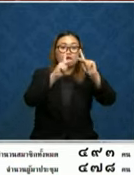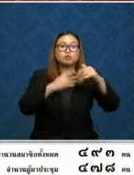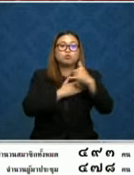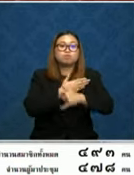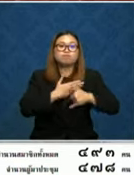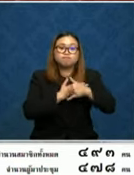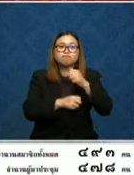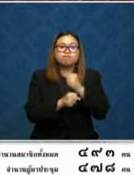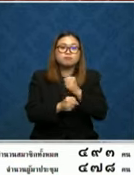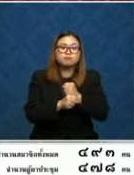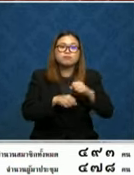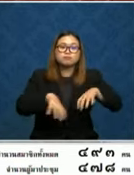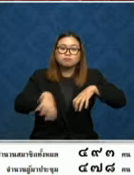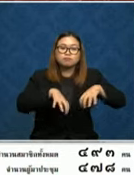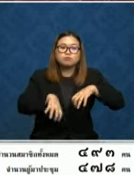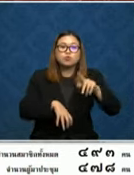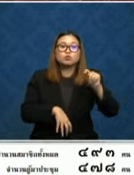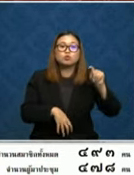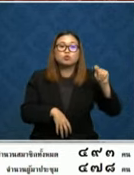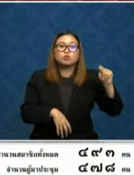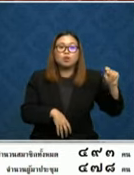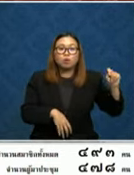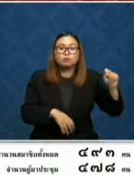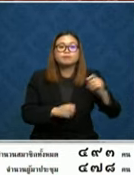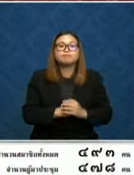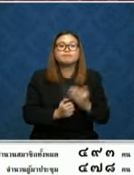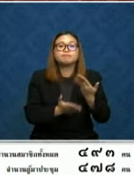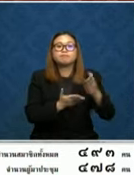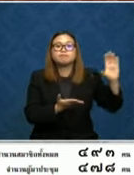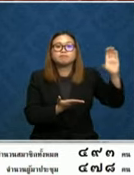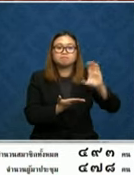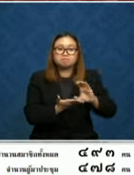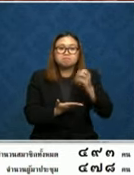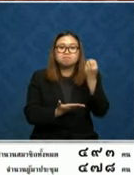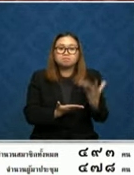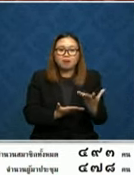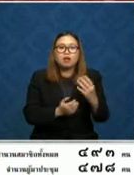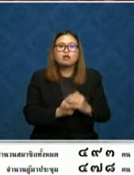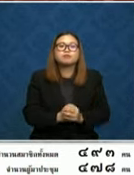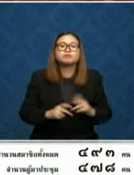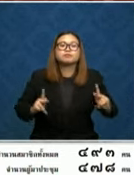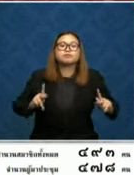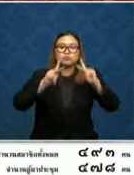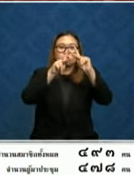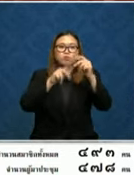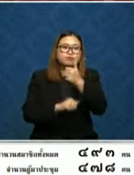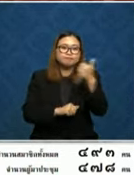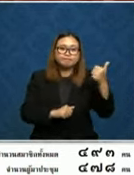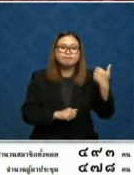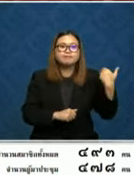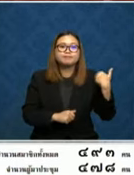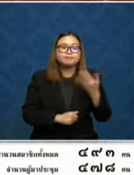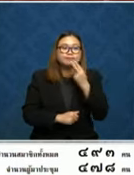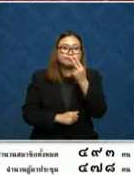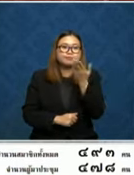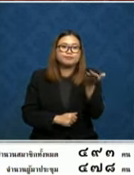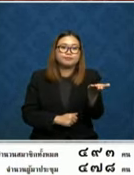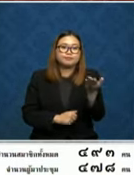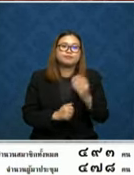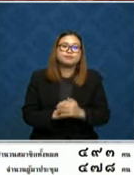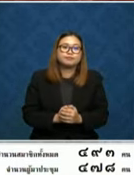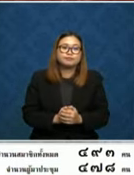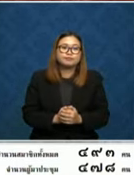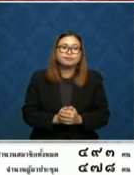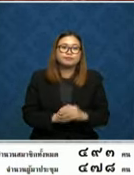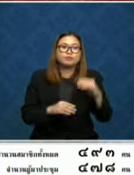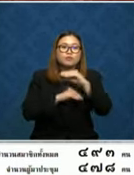ที่ทำเรายังมีททที่ทำด้วยงบประมาณมหาศาลเรายังมีกระทรวงอื่นๆอีกนะครับสไลด์ต่อไปได้เลยครับผมอีกโครงการนึ